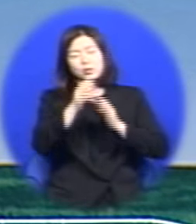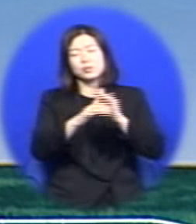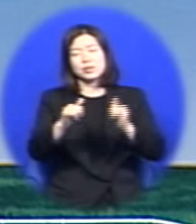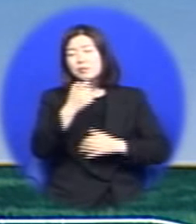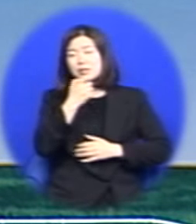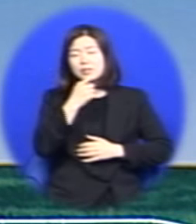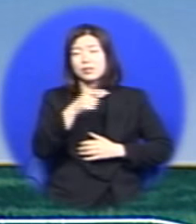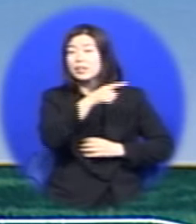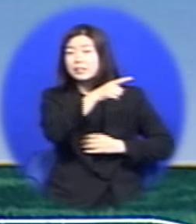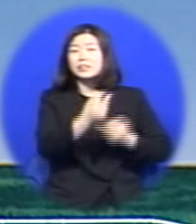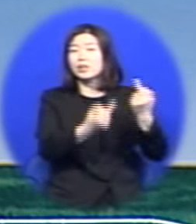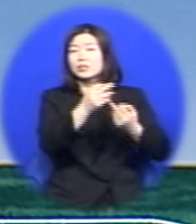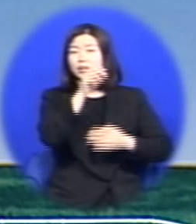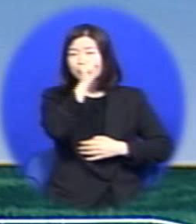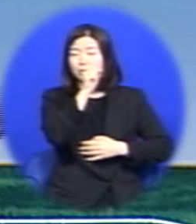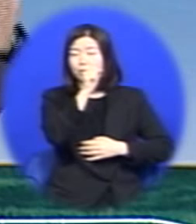좋아.